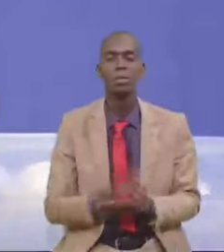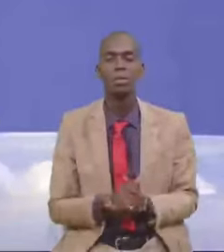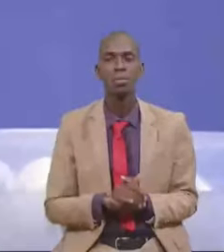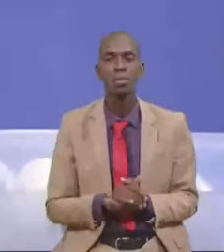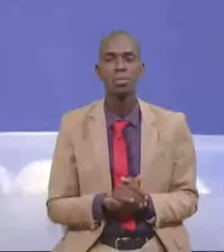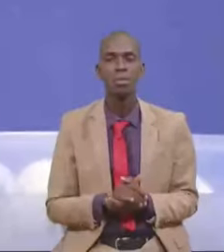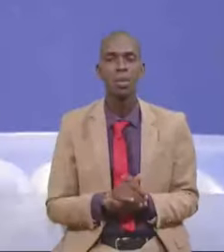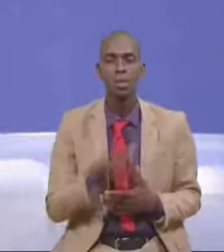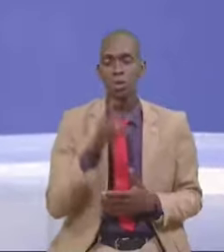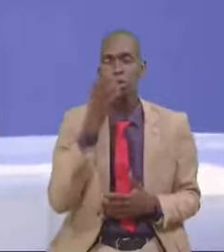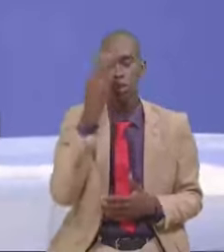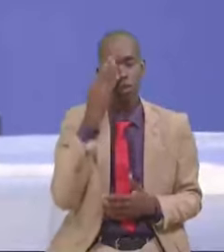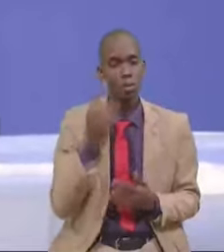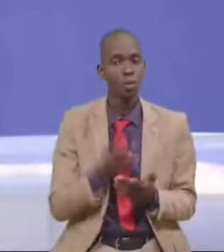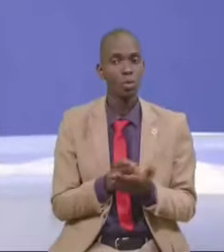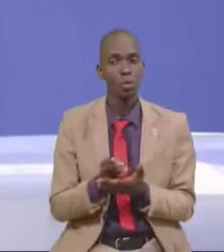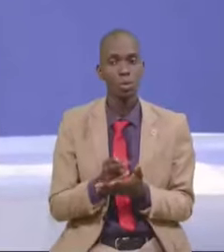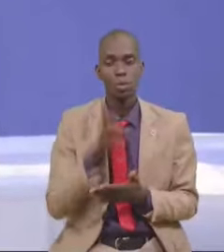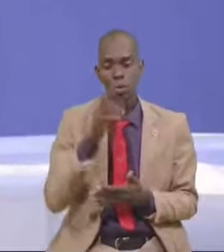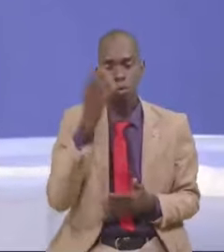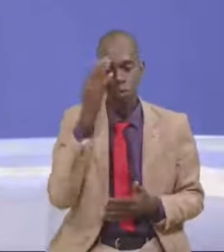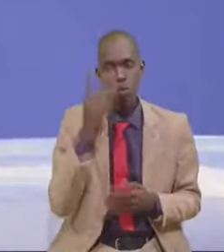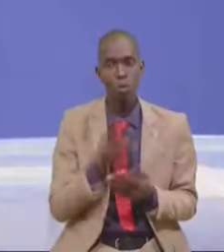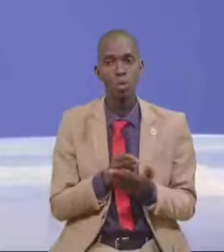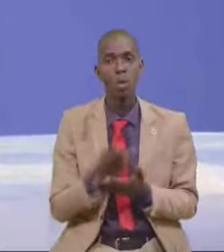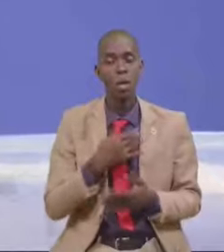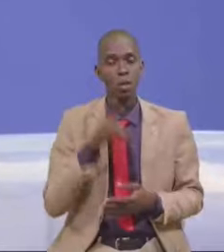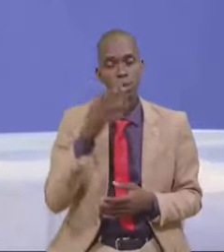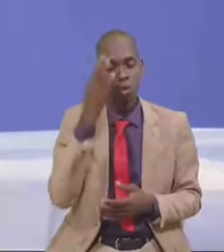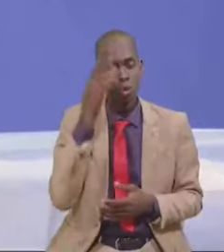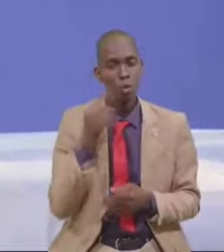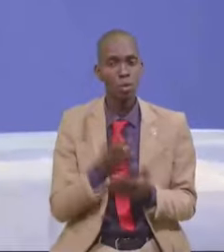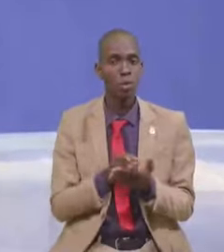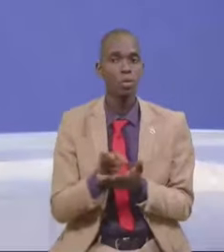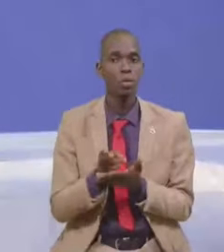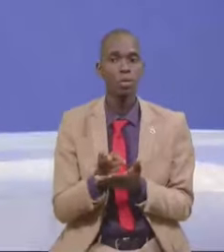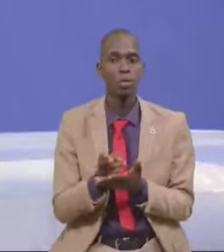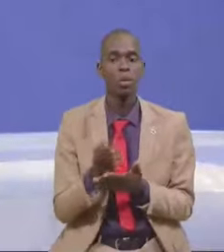savez. Et vous savez que vous avez la vérité.